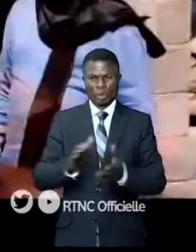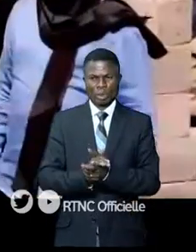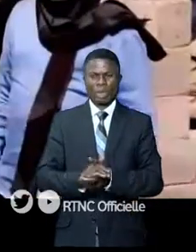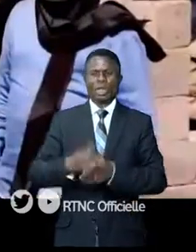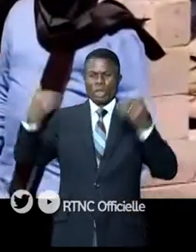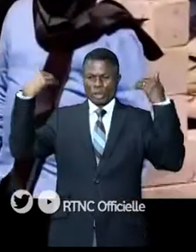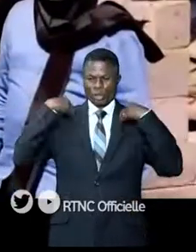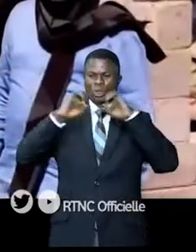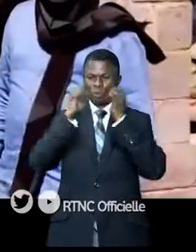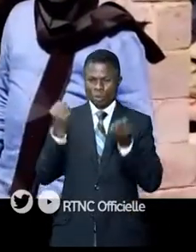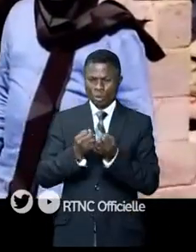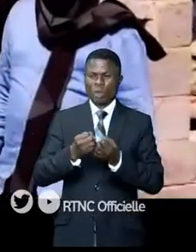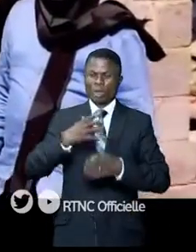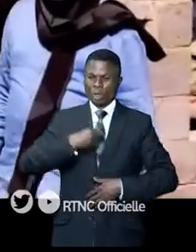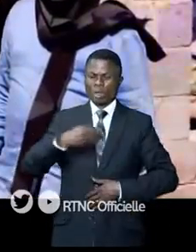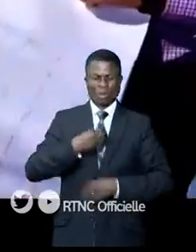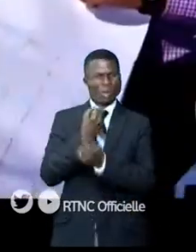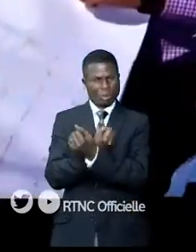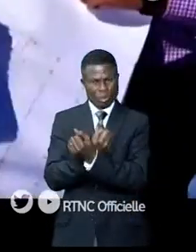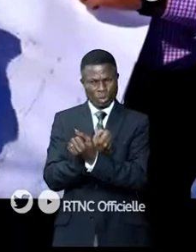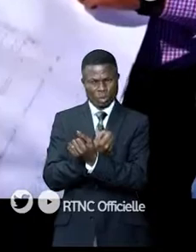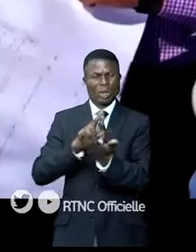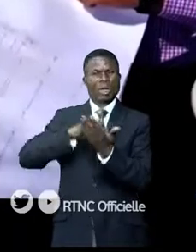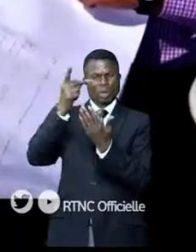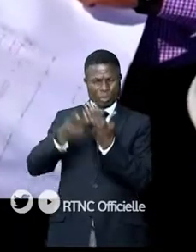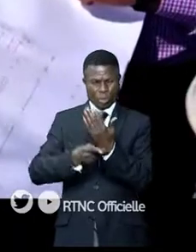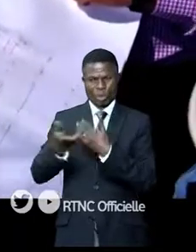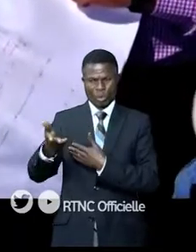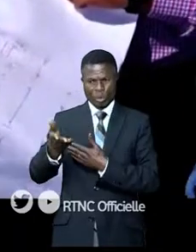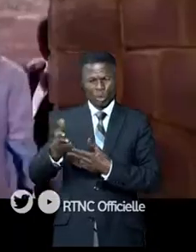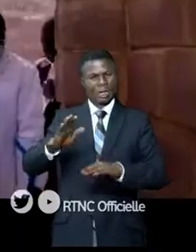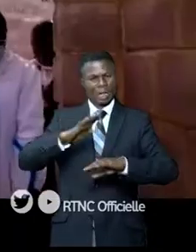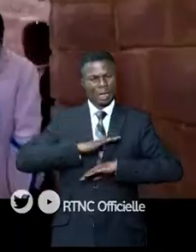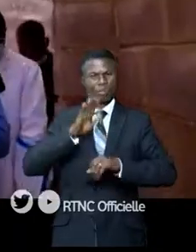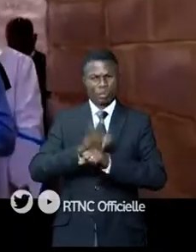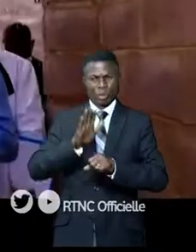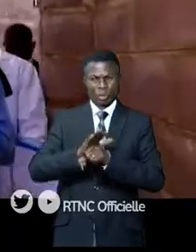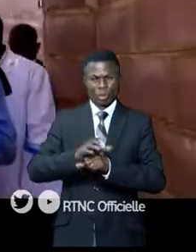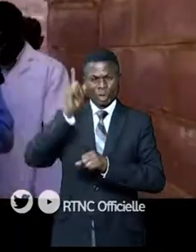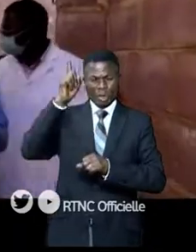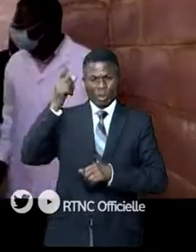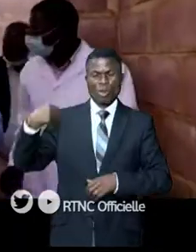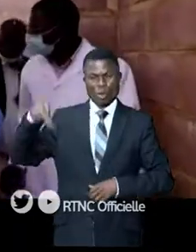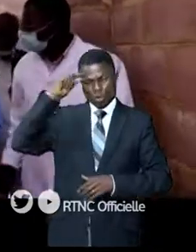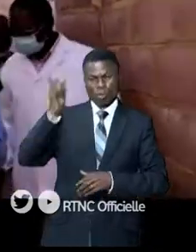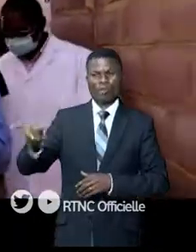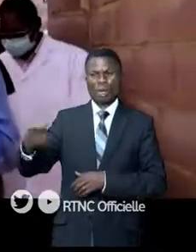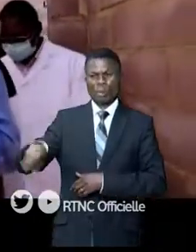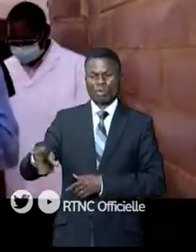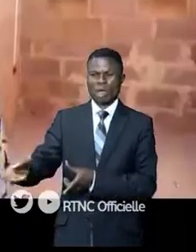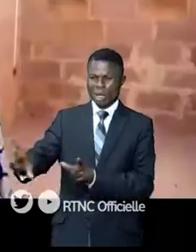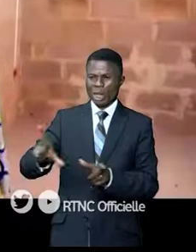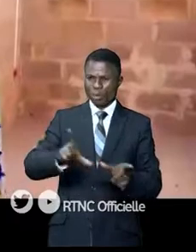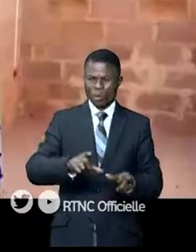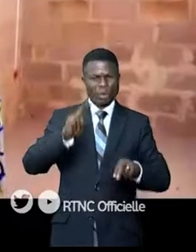L'entrepreneur tient mordicus à respecter son agenda. À la grande satisfaction du premier citoyen du Lualaba, qui se